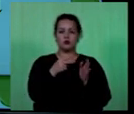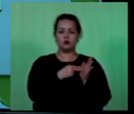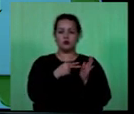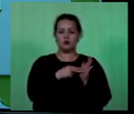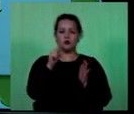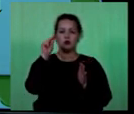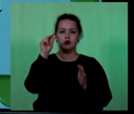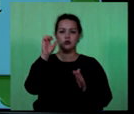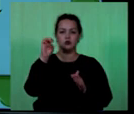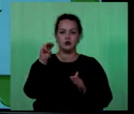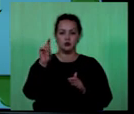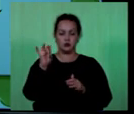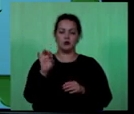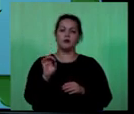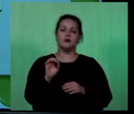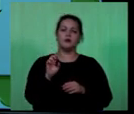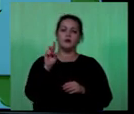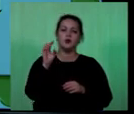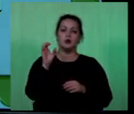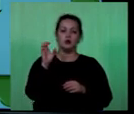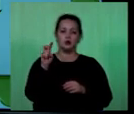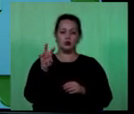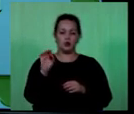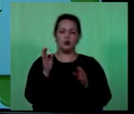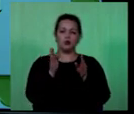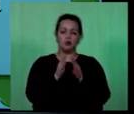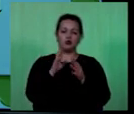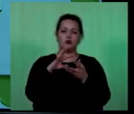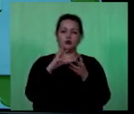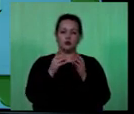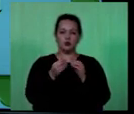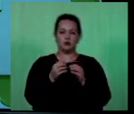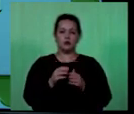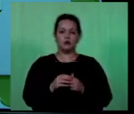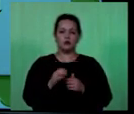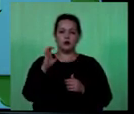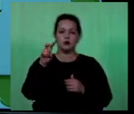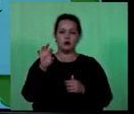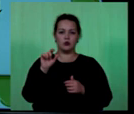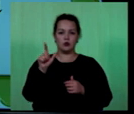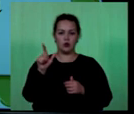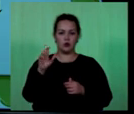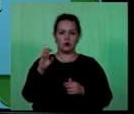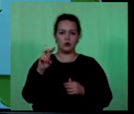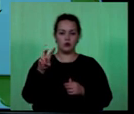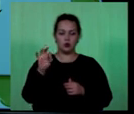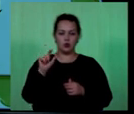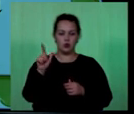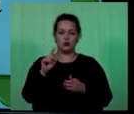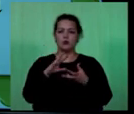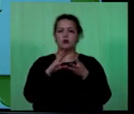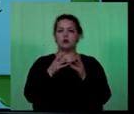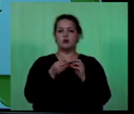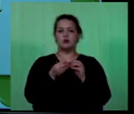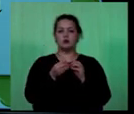б слагаемые уменьшаем ее сумма в слагаемое слагаемое сумма